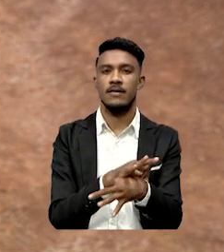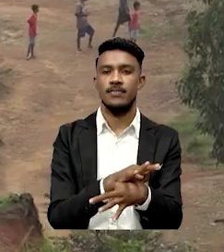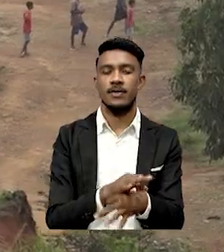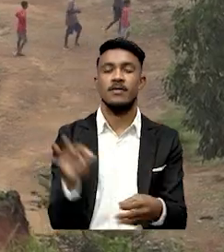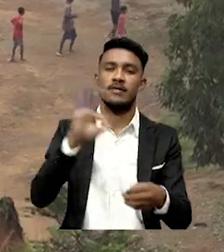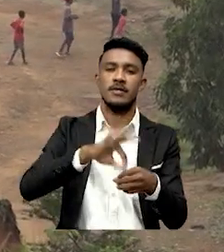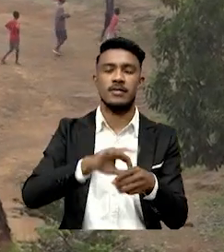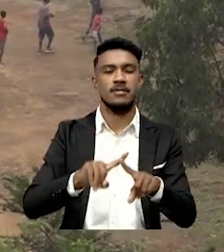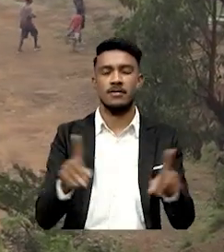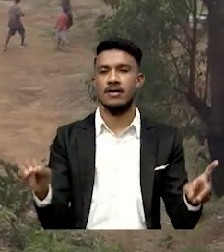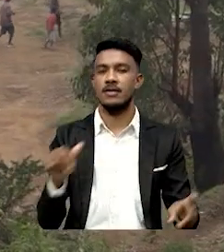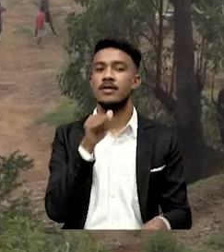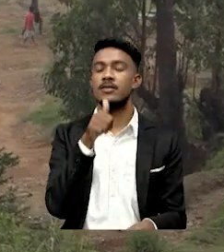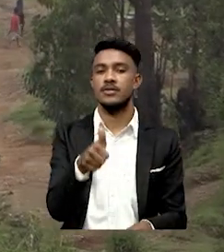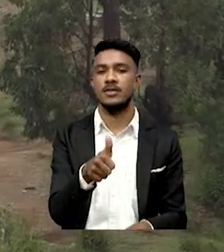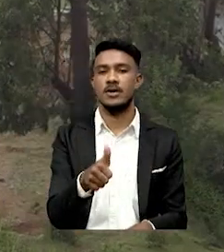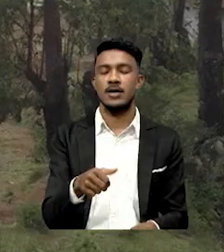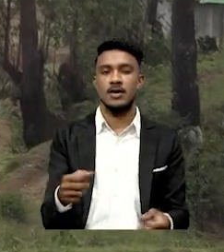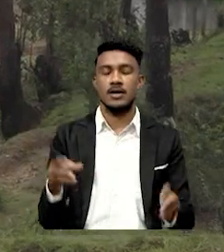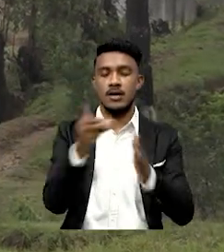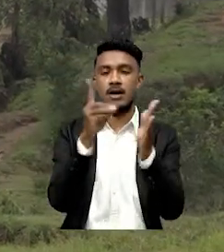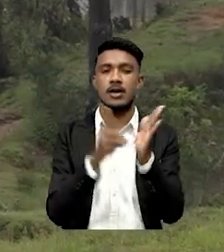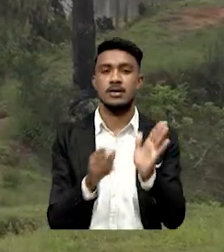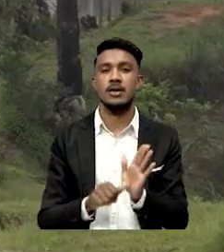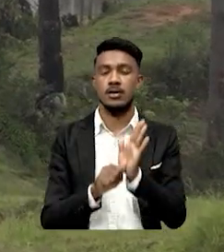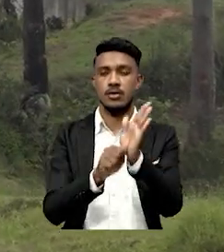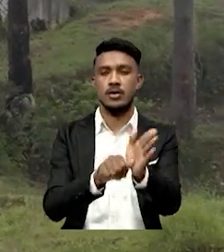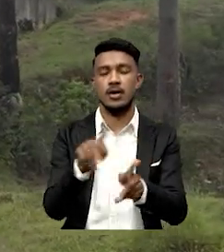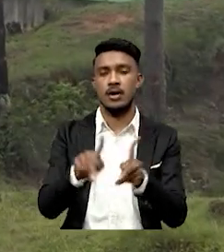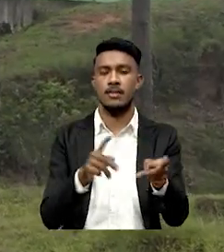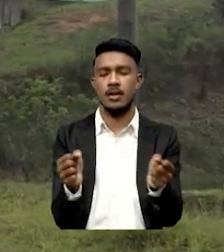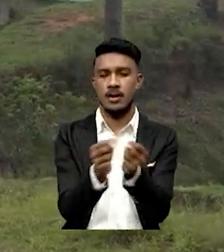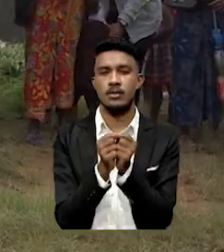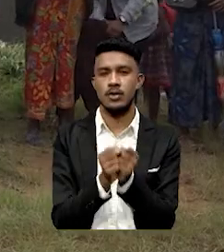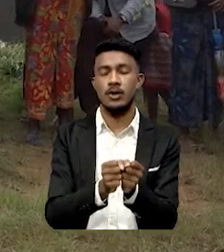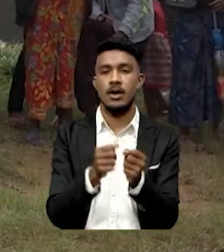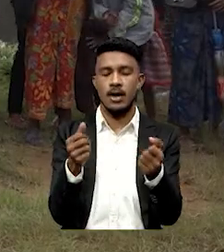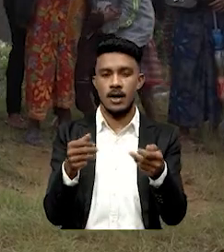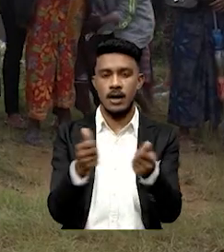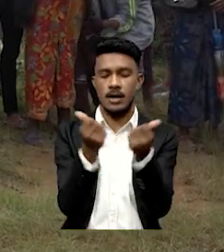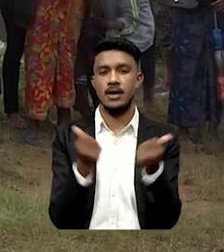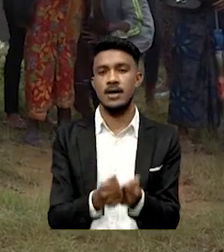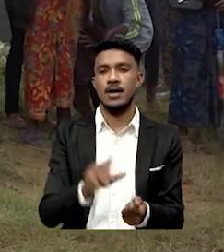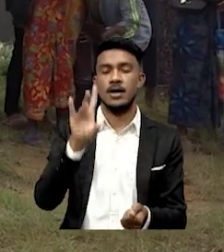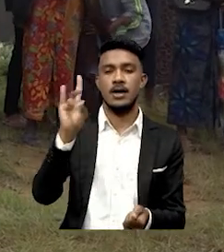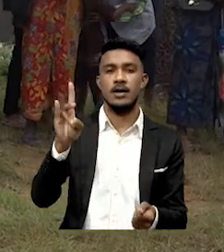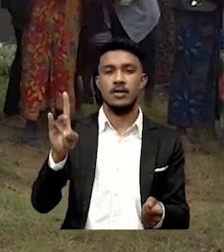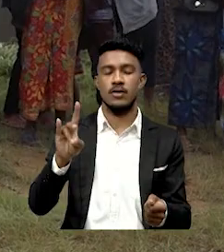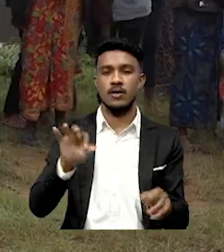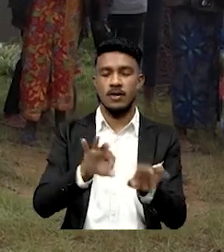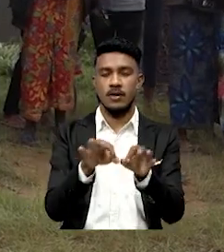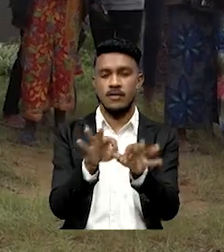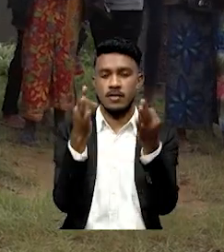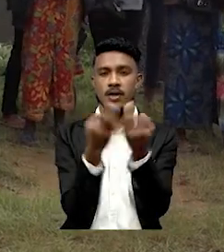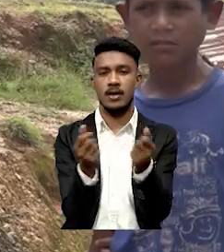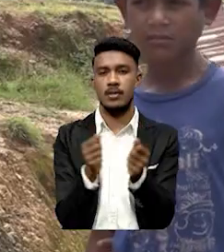voluntari. Dado Saturu, suku Koliati composto husi aldeia Hitu, ho total chefe família, Rihun Idaliu,